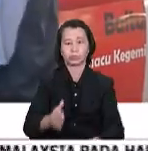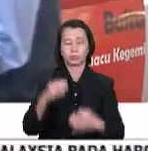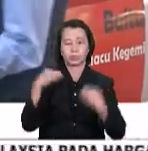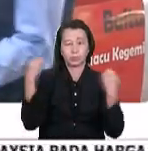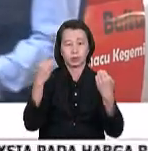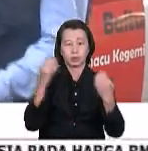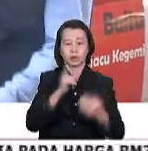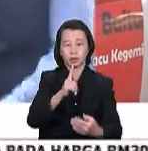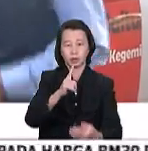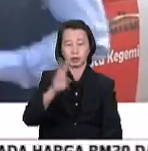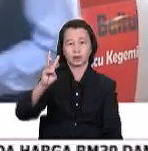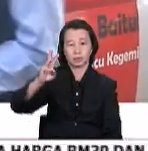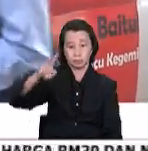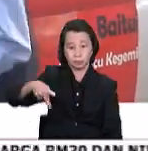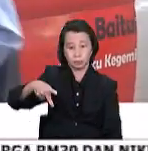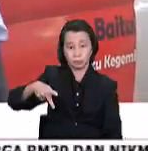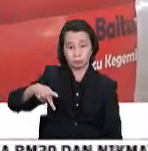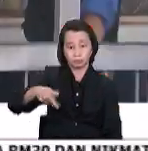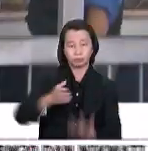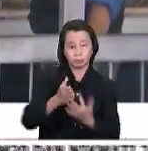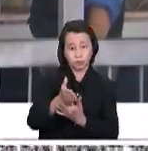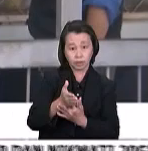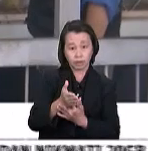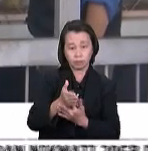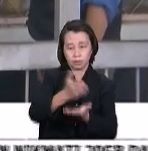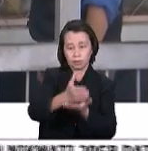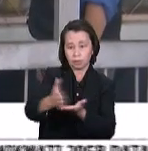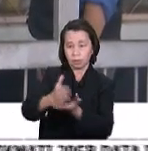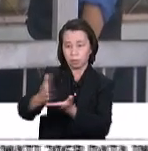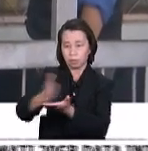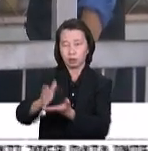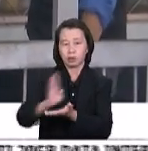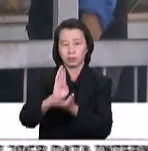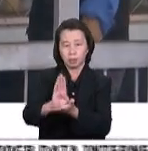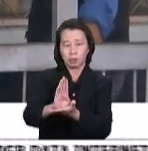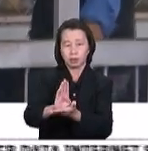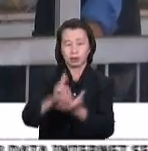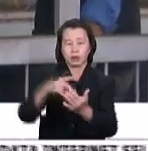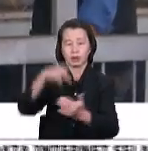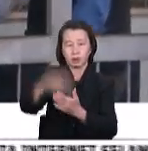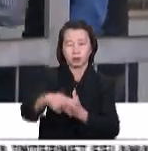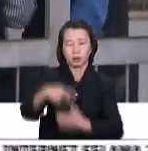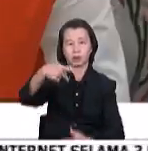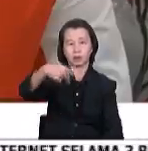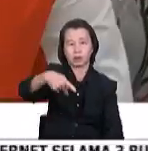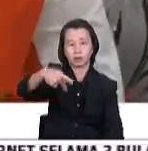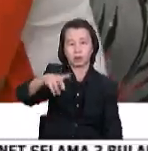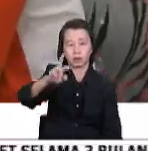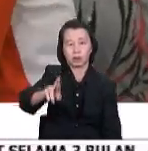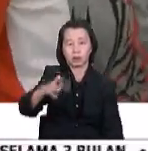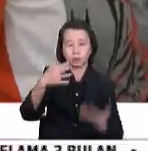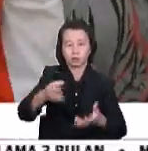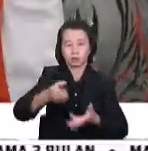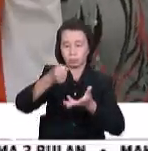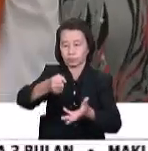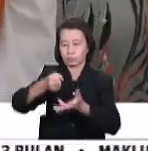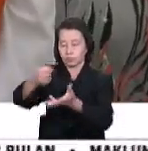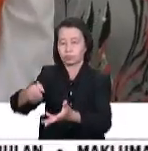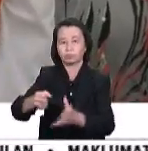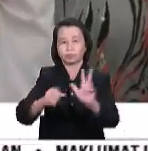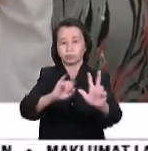Islam Wilayah Persekutuan MAWIB melalui beberapa siri agihan bantuan di Projek Perumahan Rakyat PPR telah mengagihkan